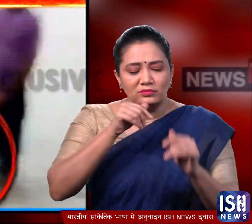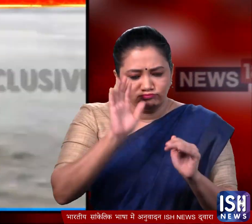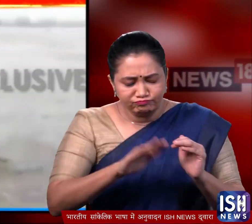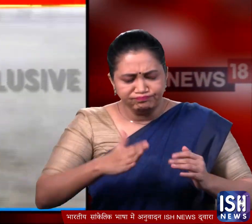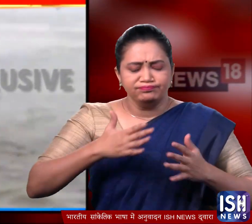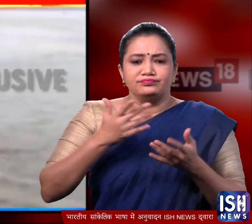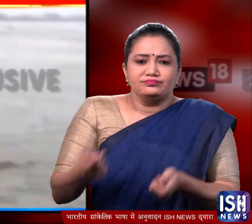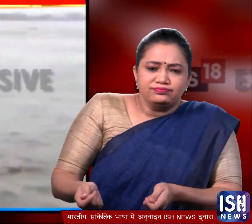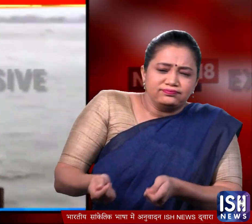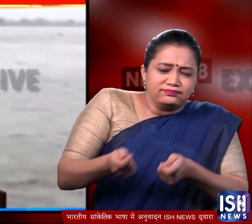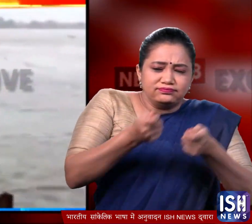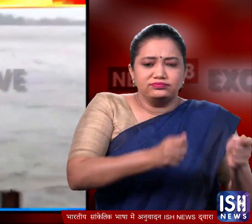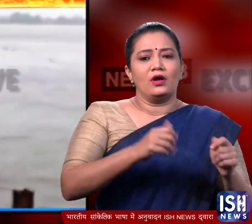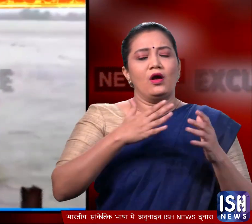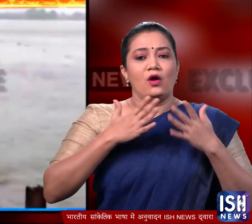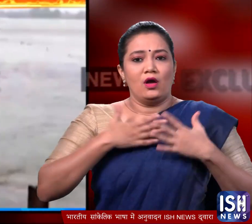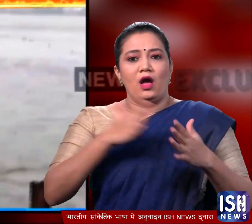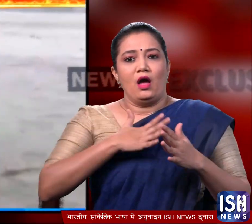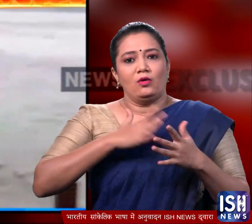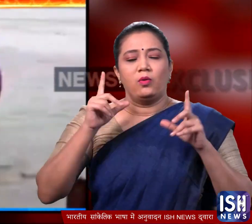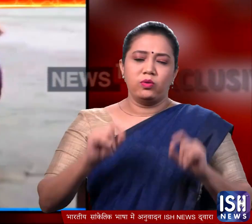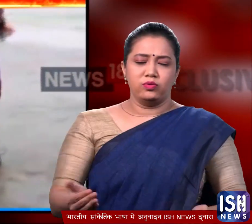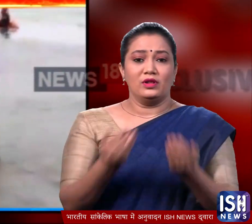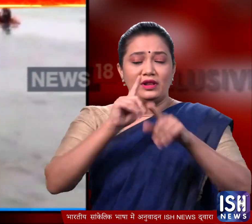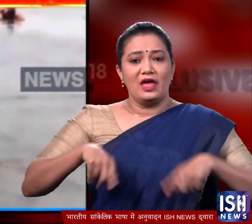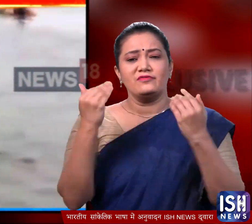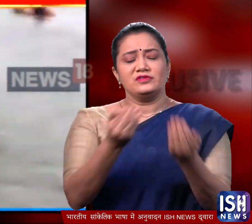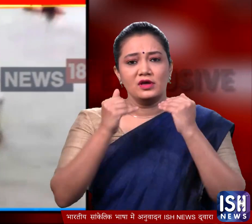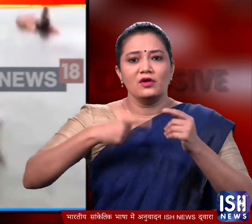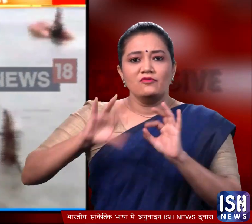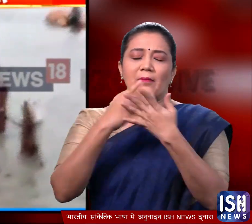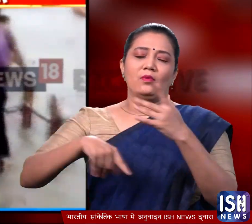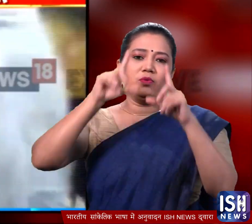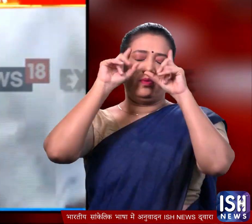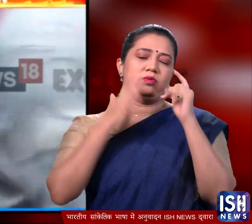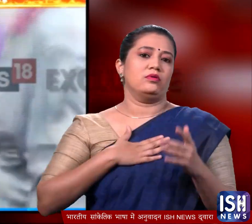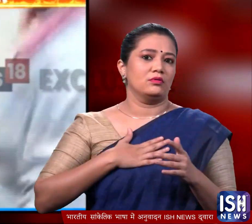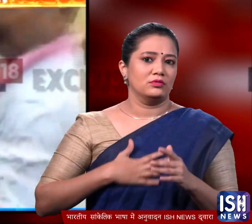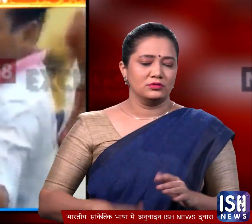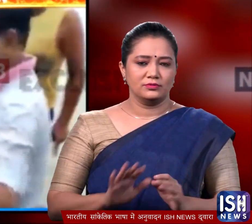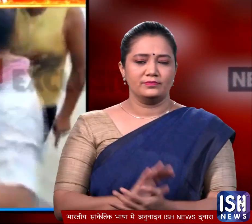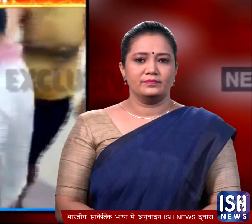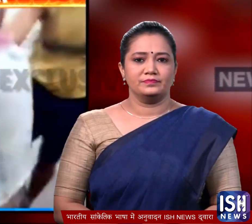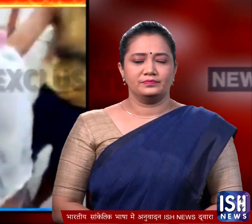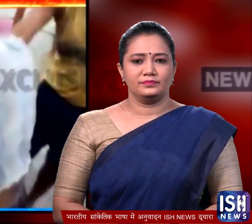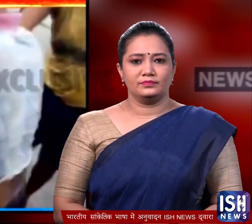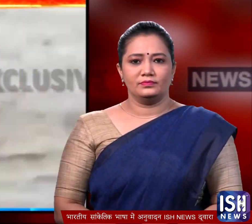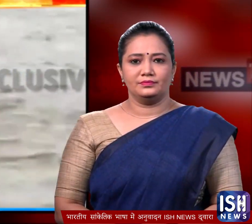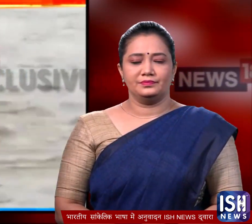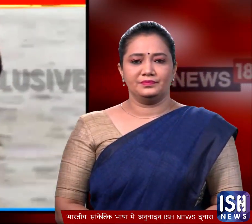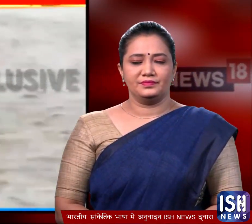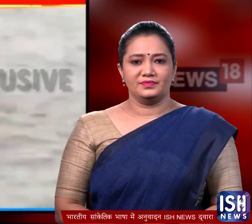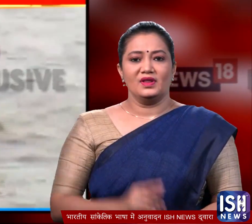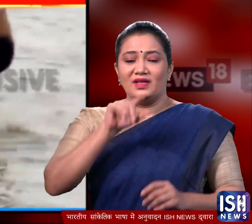उसे उठाकर घाट तक लाया गया। युवक के सही सलामत बचने के बाद उसके परिवार वालों ने चैन की सांस ली। ठीक